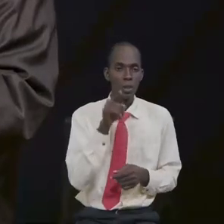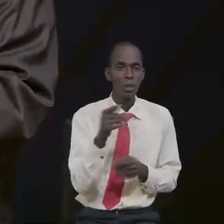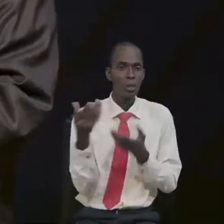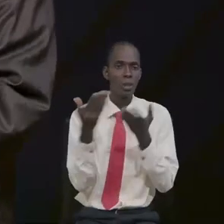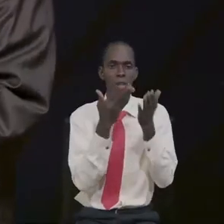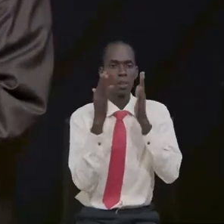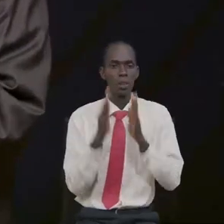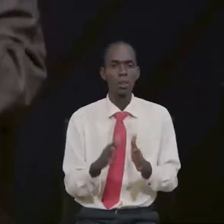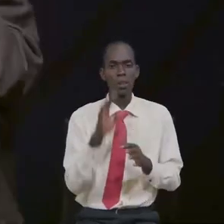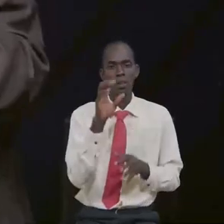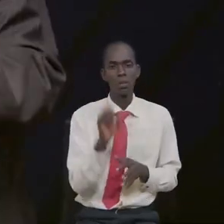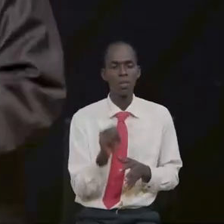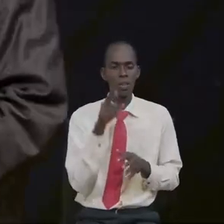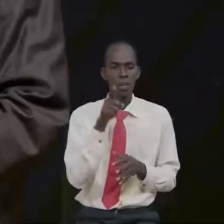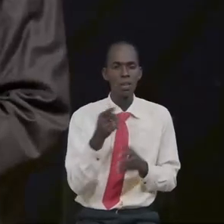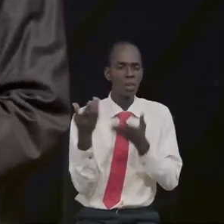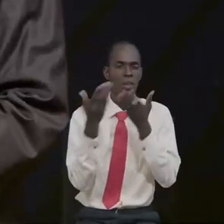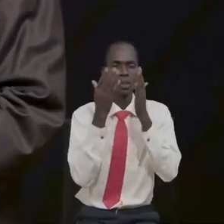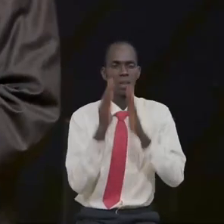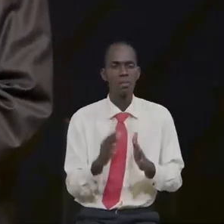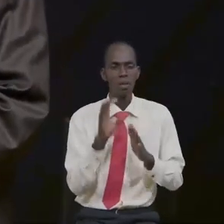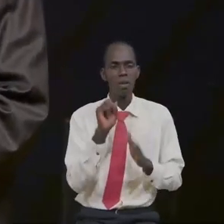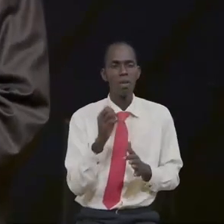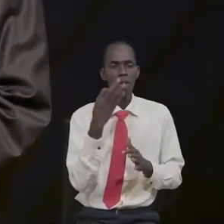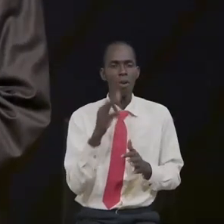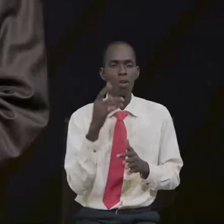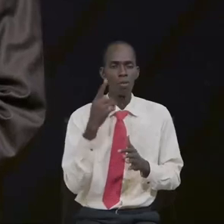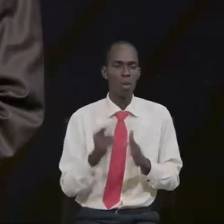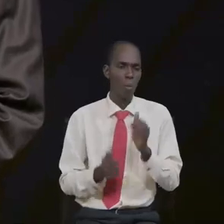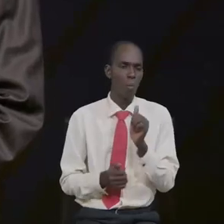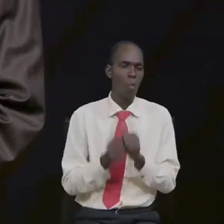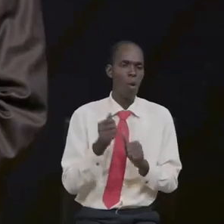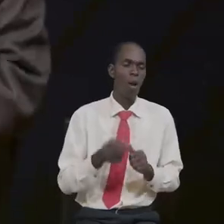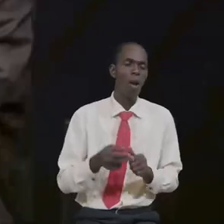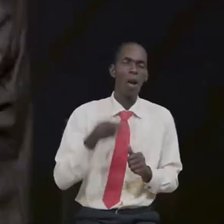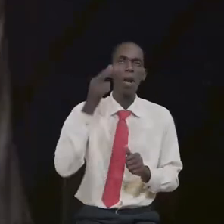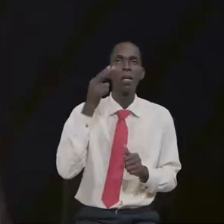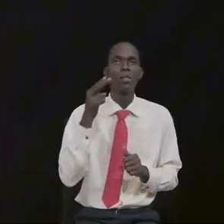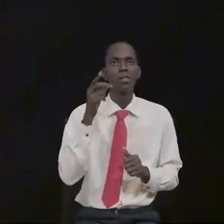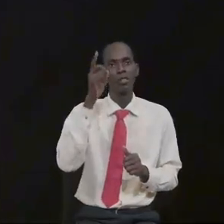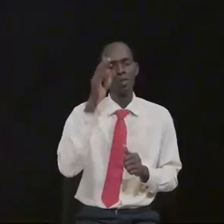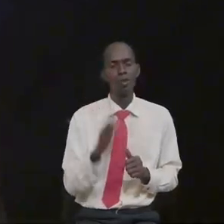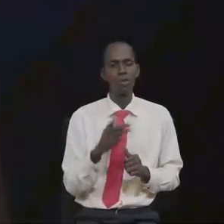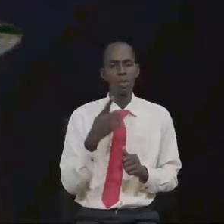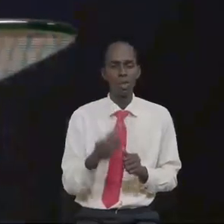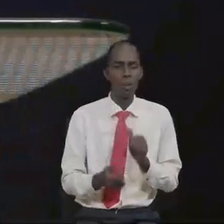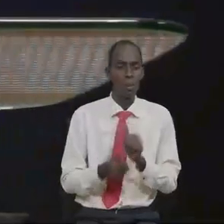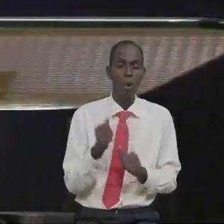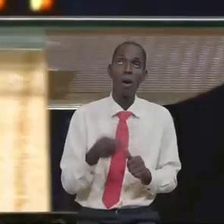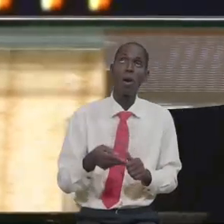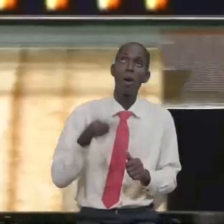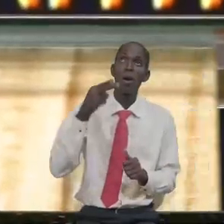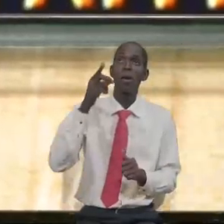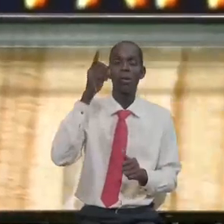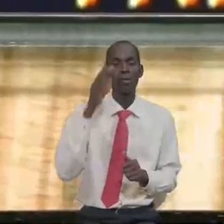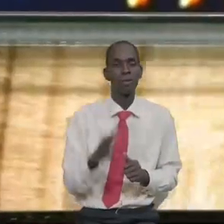et Abednego, serviteurs, vous voyez, serviteurs du Dieu très suprême, serviteurs du Dieu